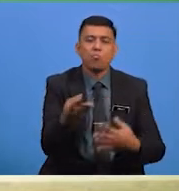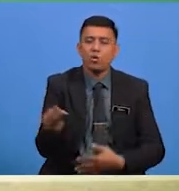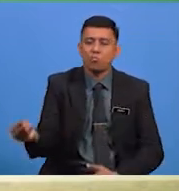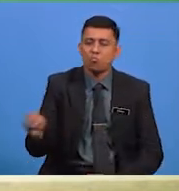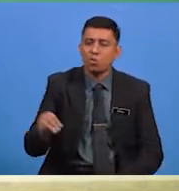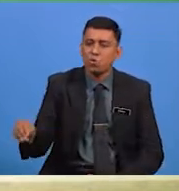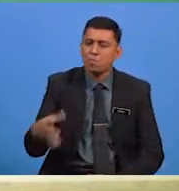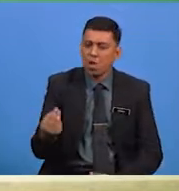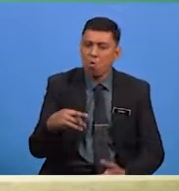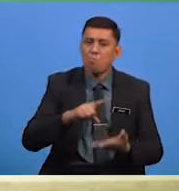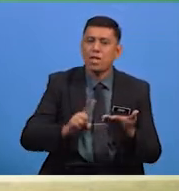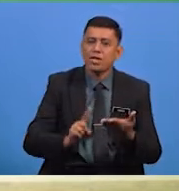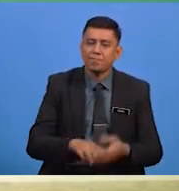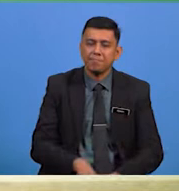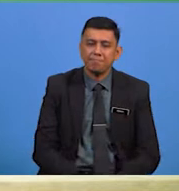di hati kamu?